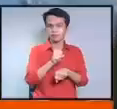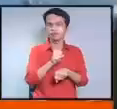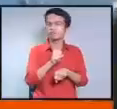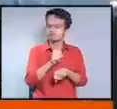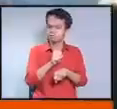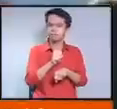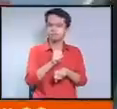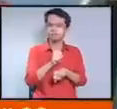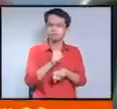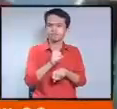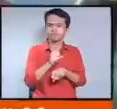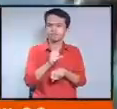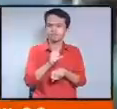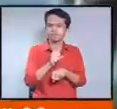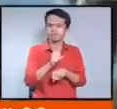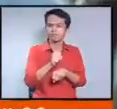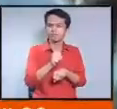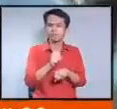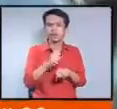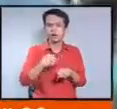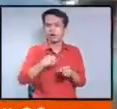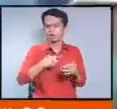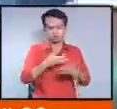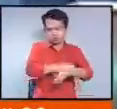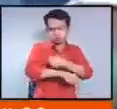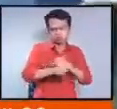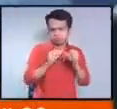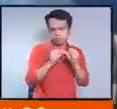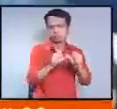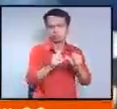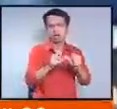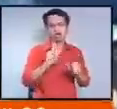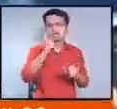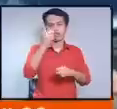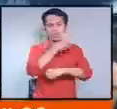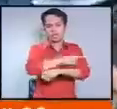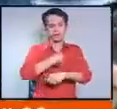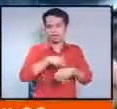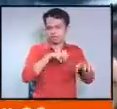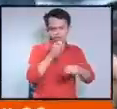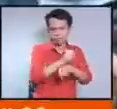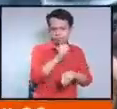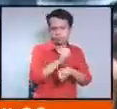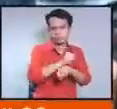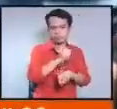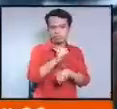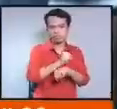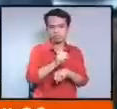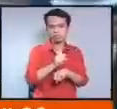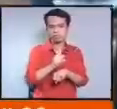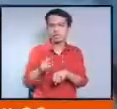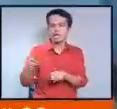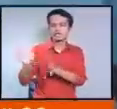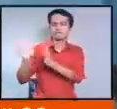talagang full steam ahead. First day pa lang ng pagtanggap ko, nagtrabaho na ako. Papabayaan ko